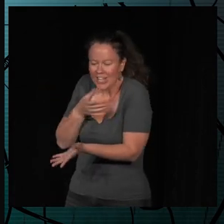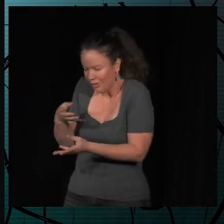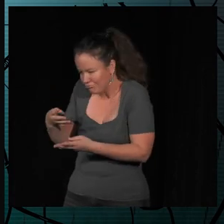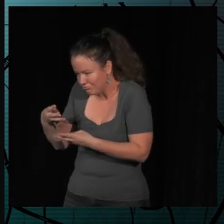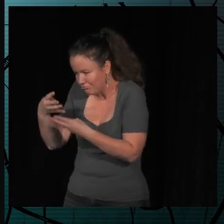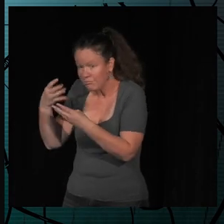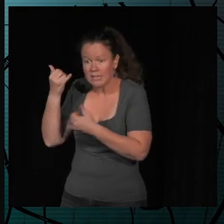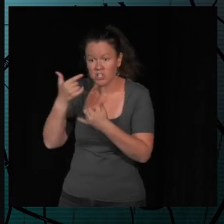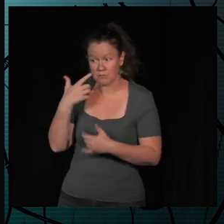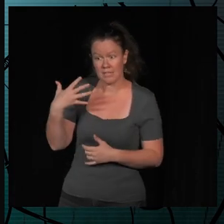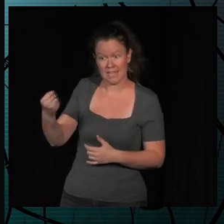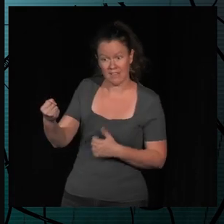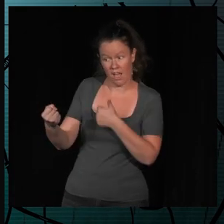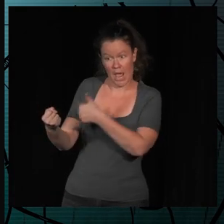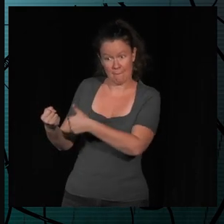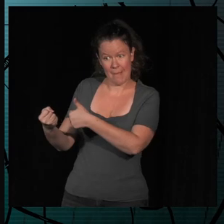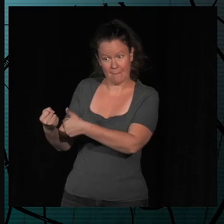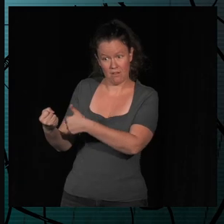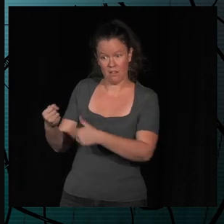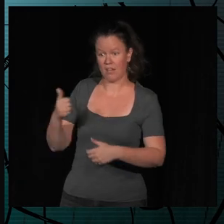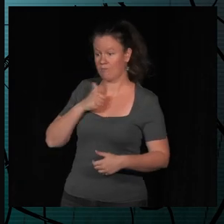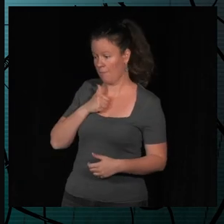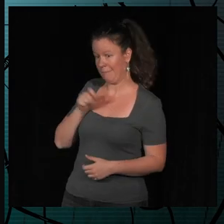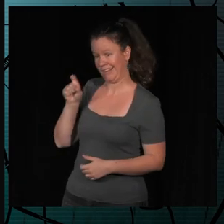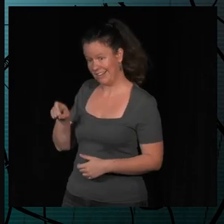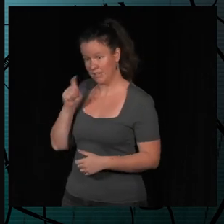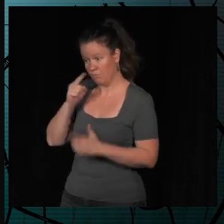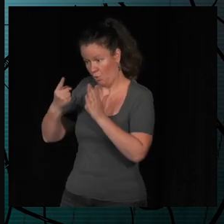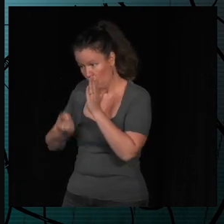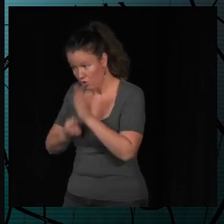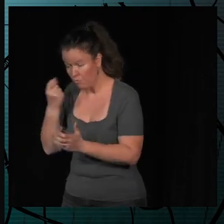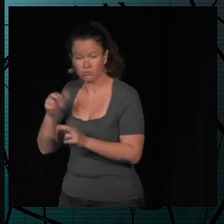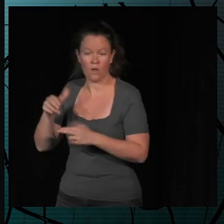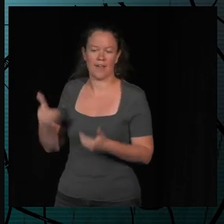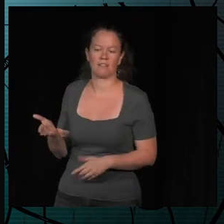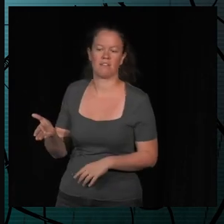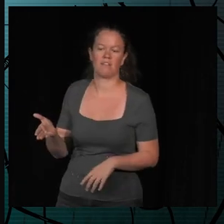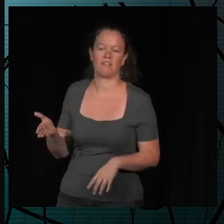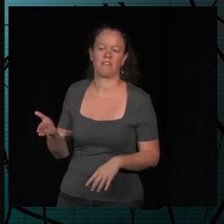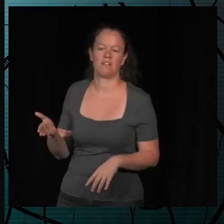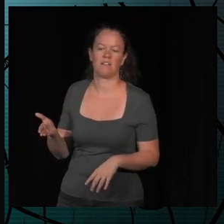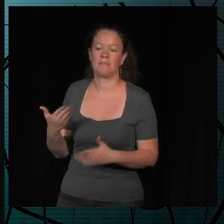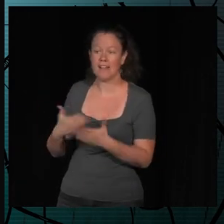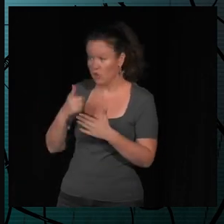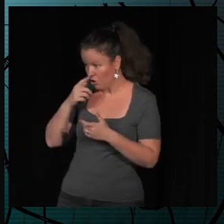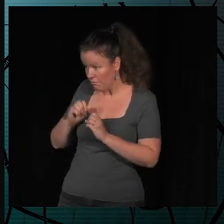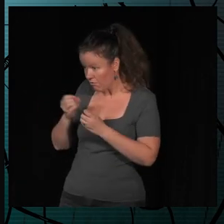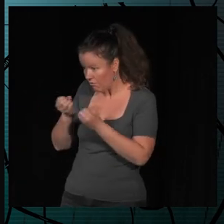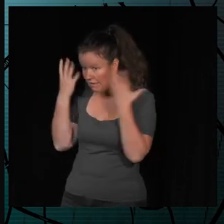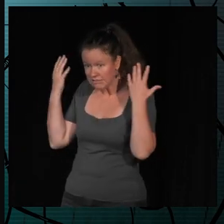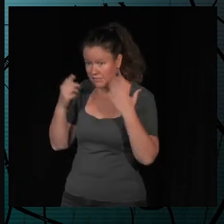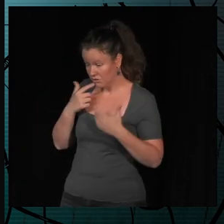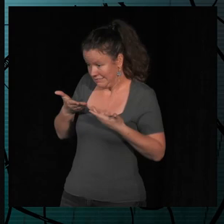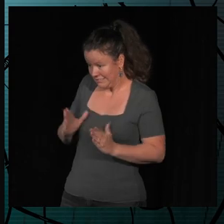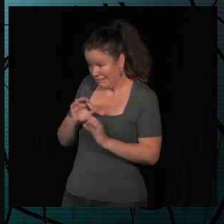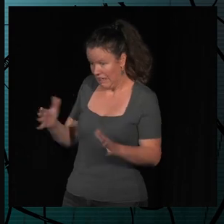lançait pas et qu'on avait le choix entre cliquer ou pas cliquer beaucoup de gens prendra la décision de ne pas regarder ce panda qui fait de laalluge mais quand c'est déjà lancé c'est